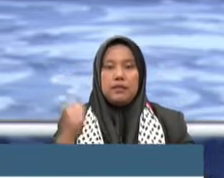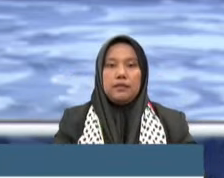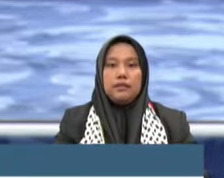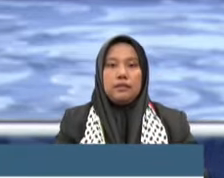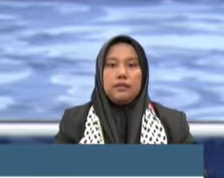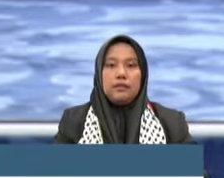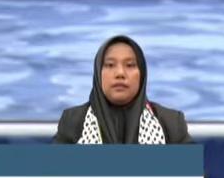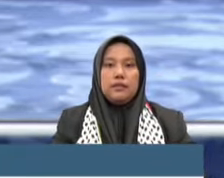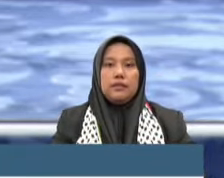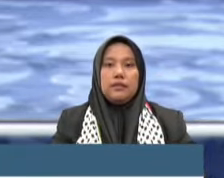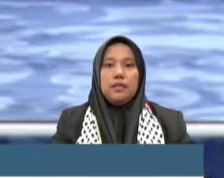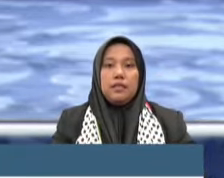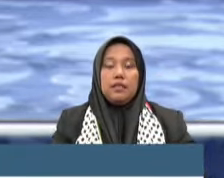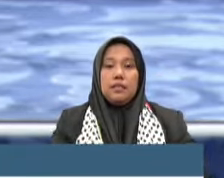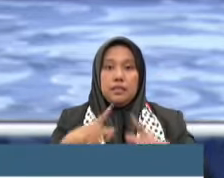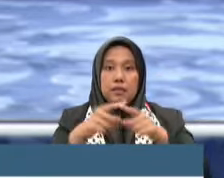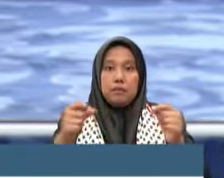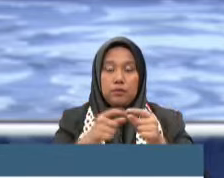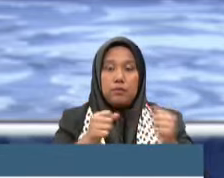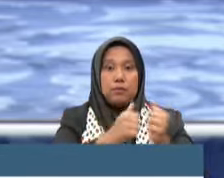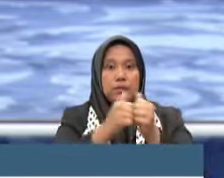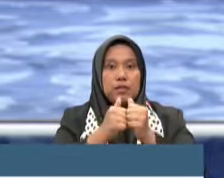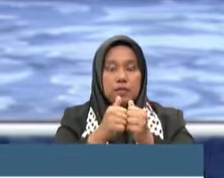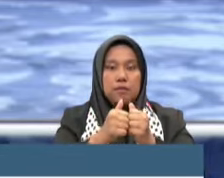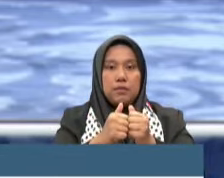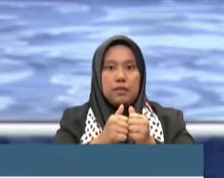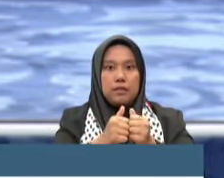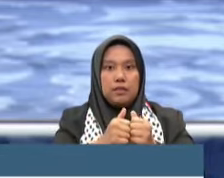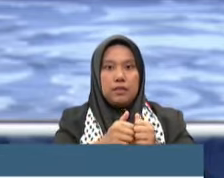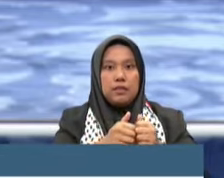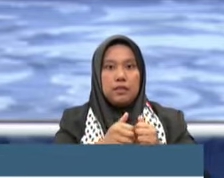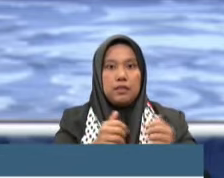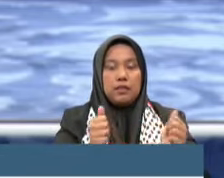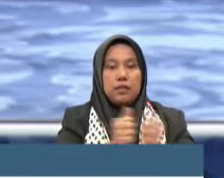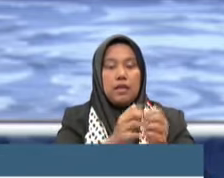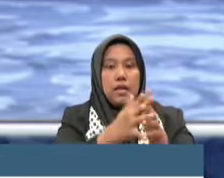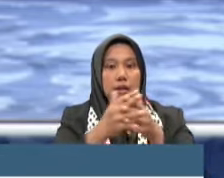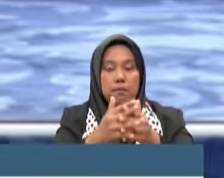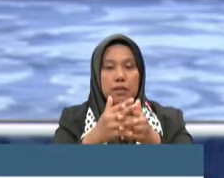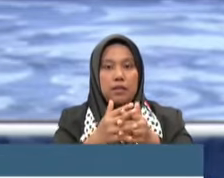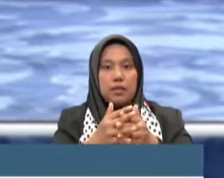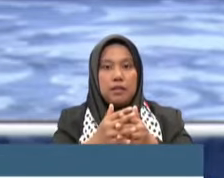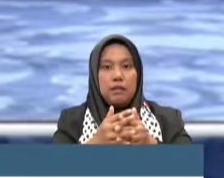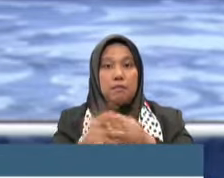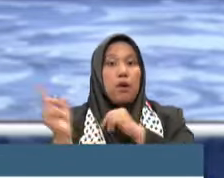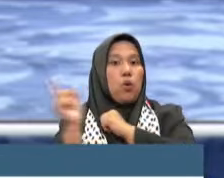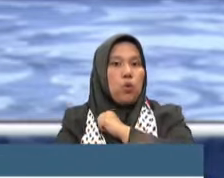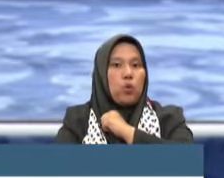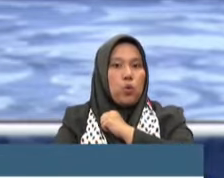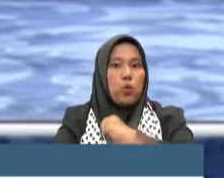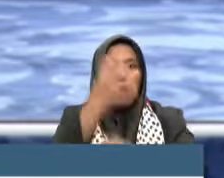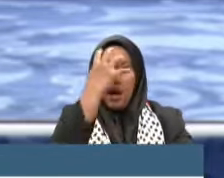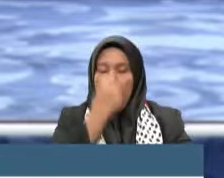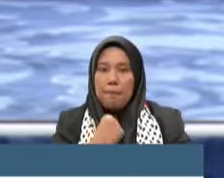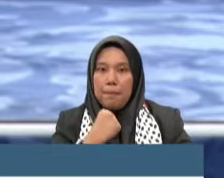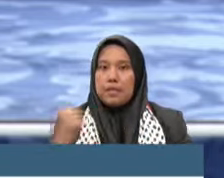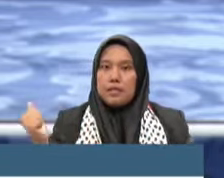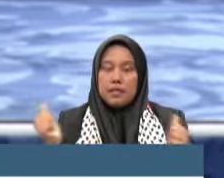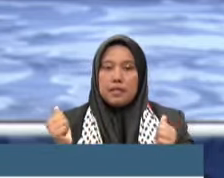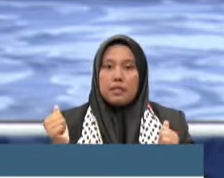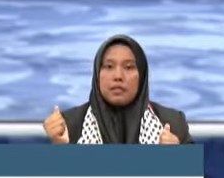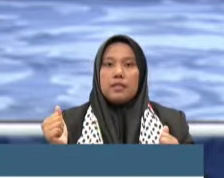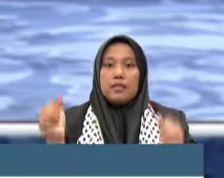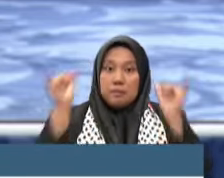bersama Amerika Syarikat menghukum Hamas sebagai teroris. Saya bincang dengan dia